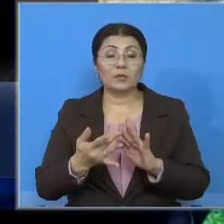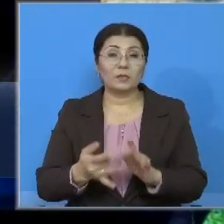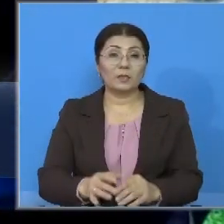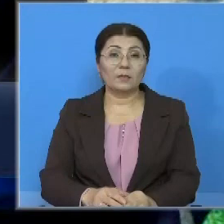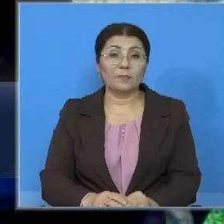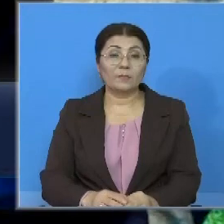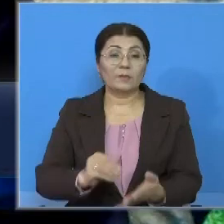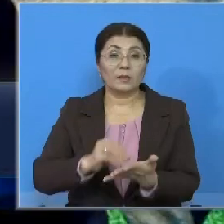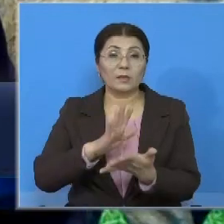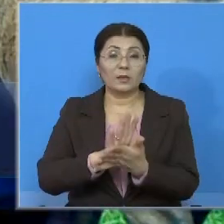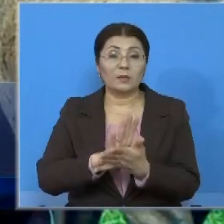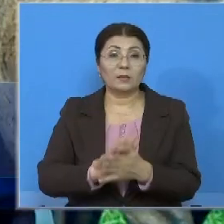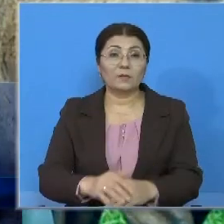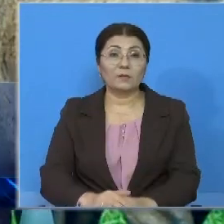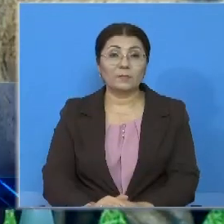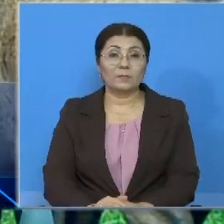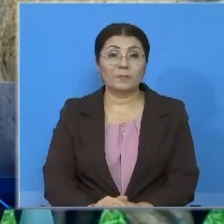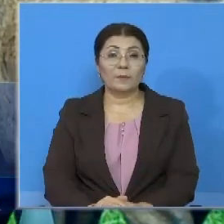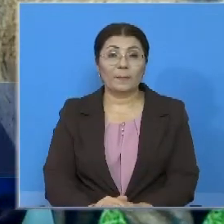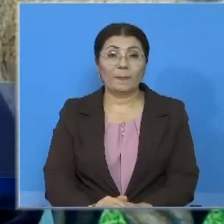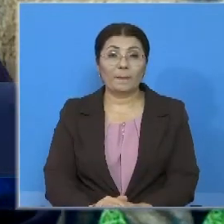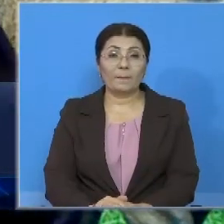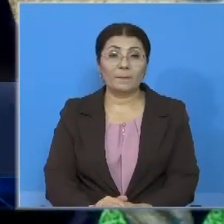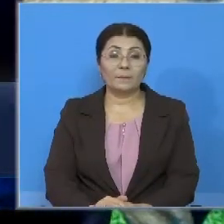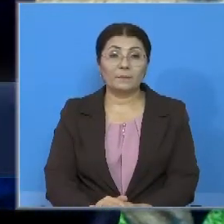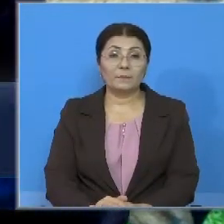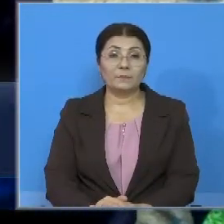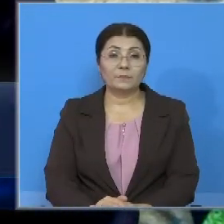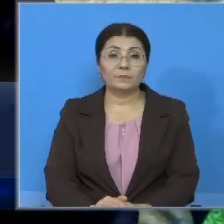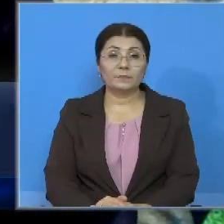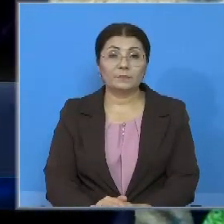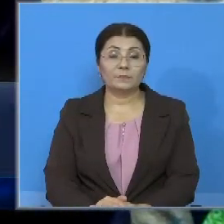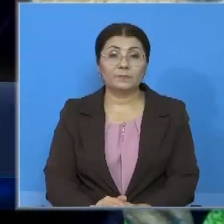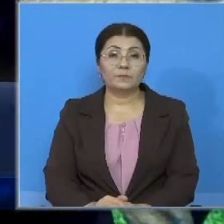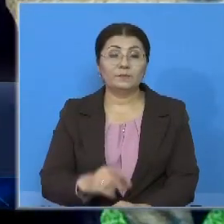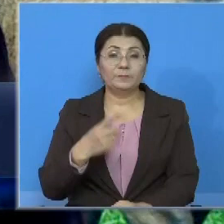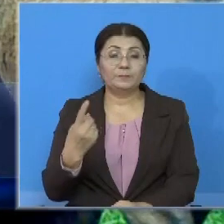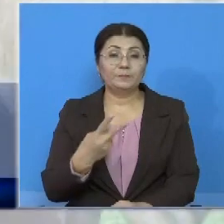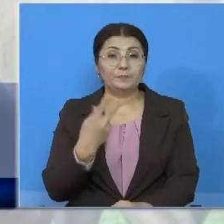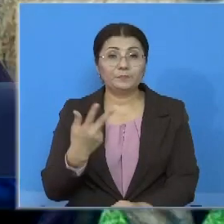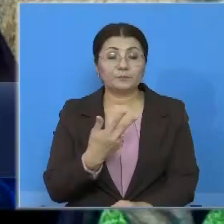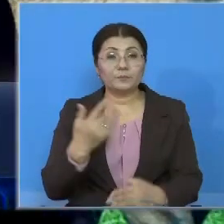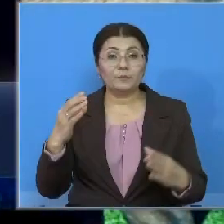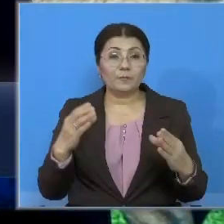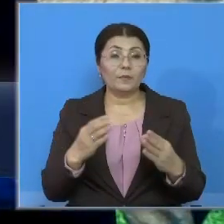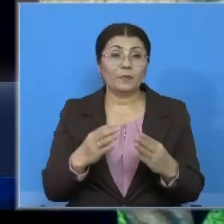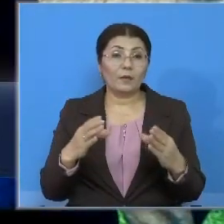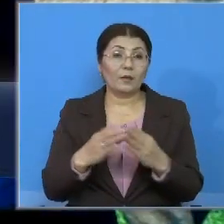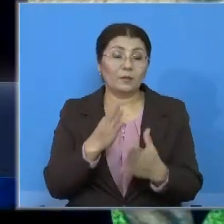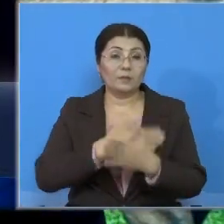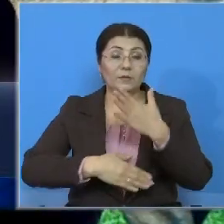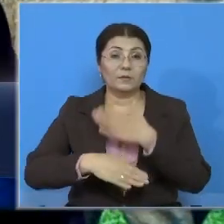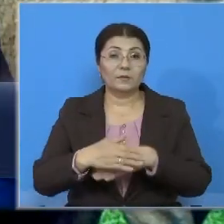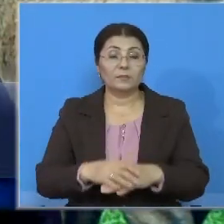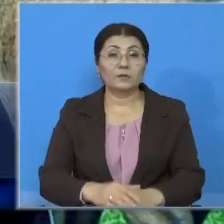защита. Содан порталға кіргеннен кейін енді деген бірінші, екінші, үшінші группа, вторая-третья группа